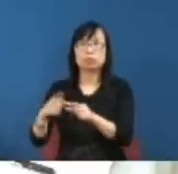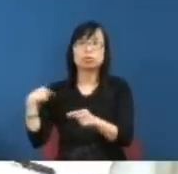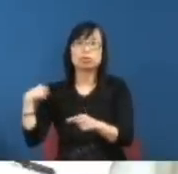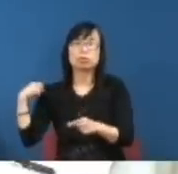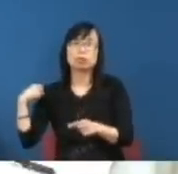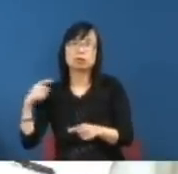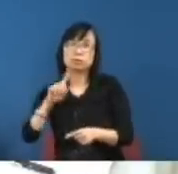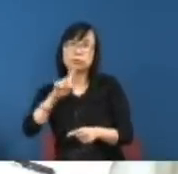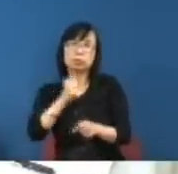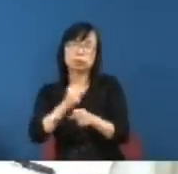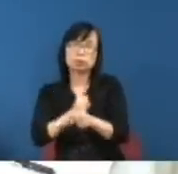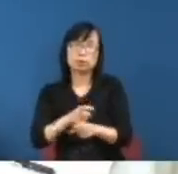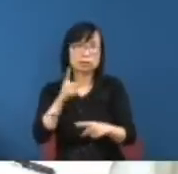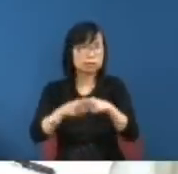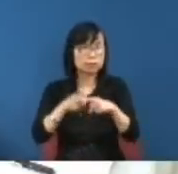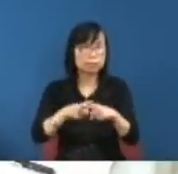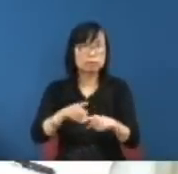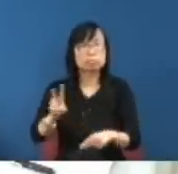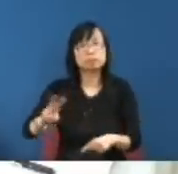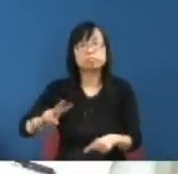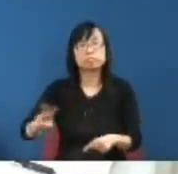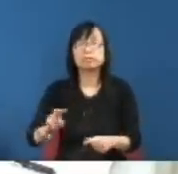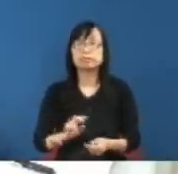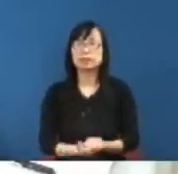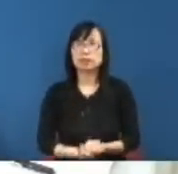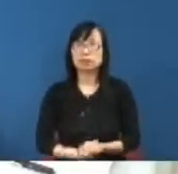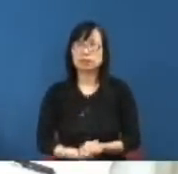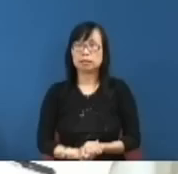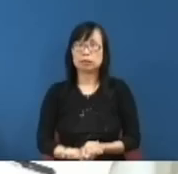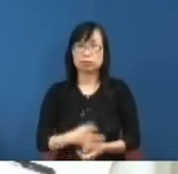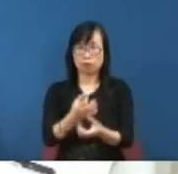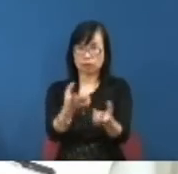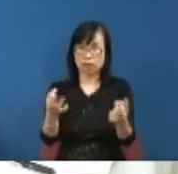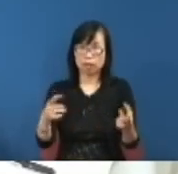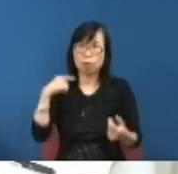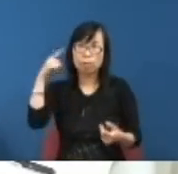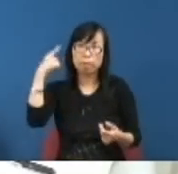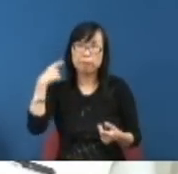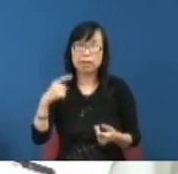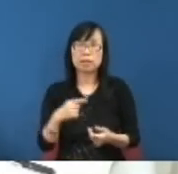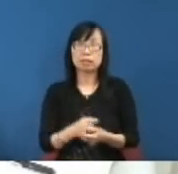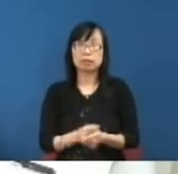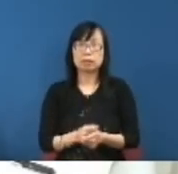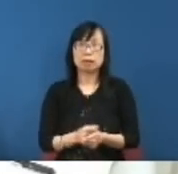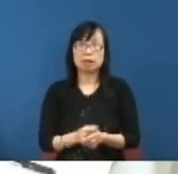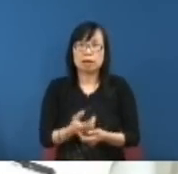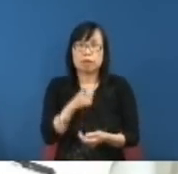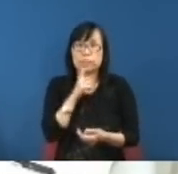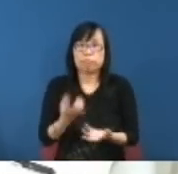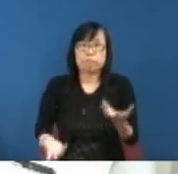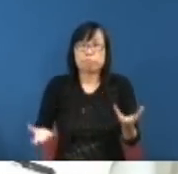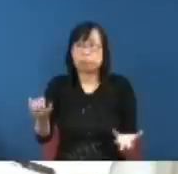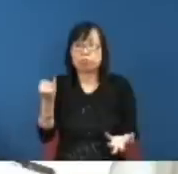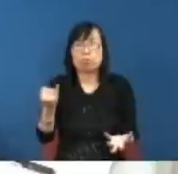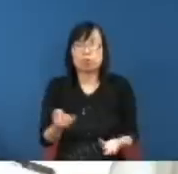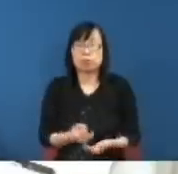樣做呢？其實實際的問題也是一樣，當這個歐美自己本身後冷著火的時候，它唯一的做法就是